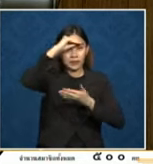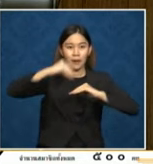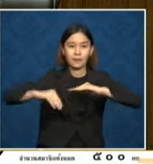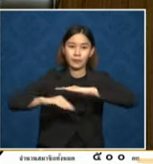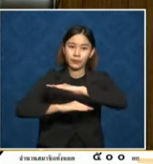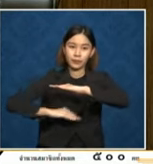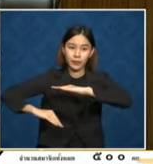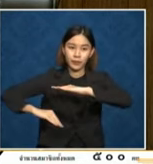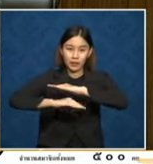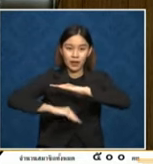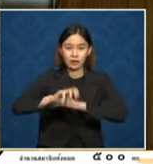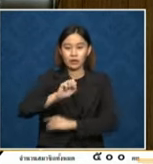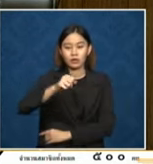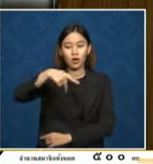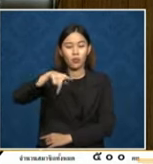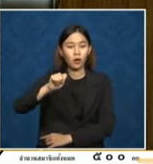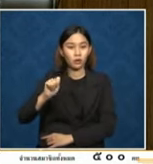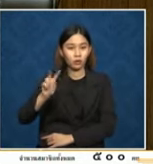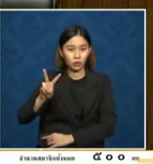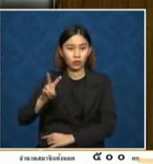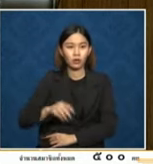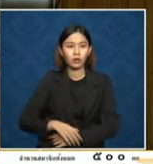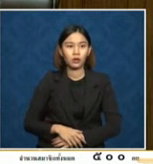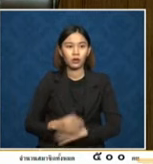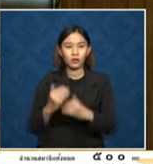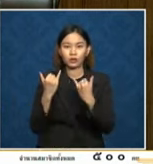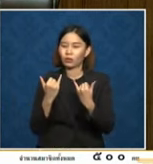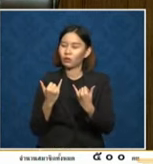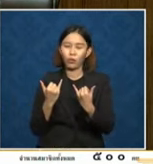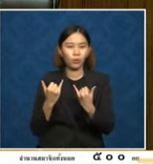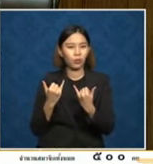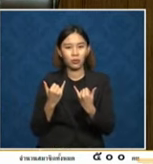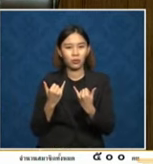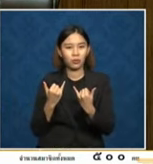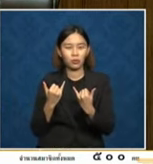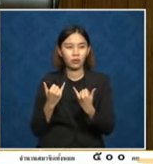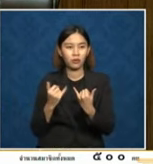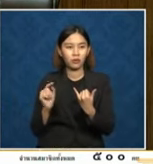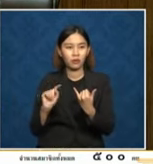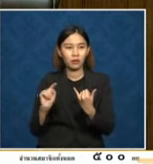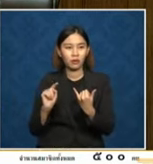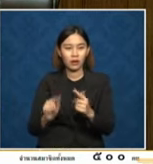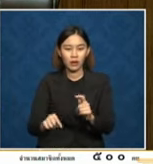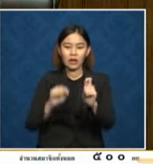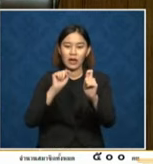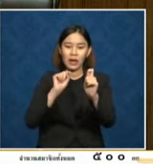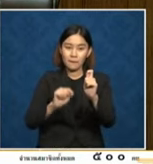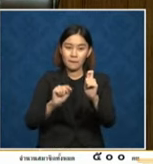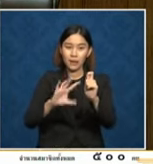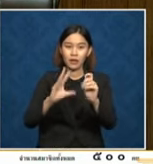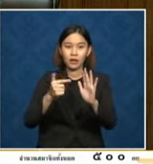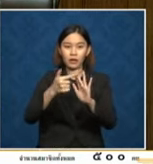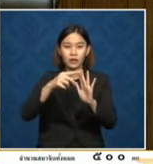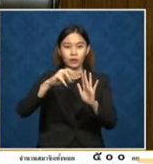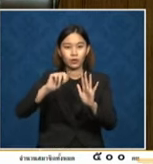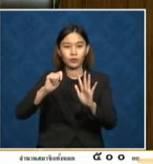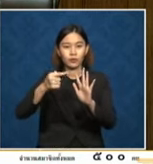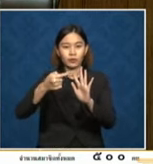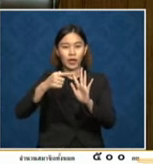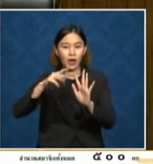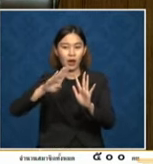พื้นฐานสพท.ท่านประธานครับเหลือเชื่อจริงๆอำเภอชุมตะบงจังหวัดนครสวรร